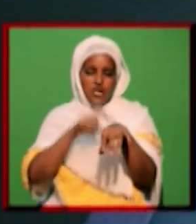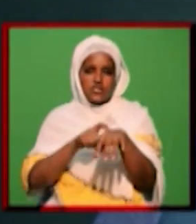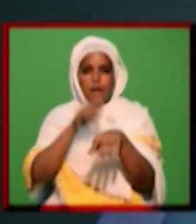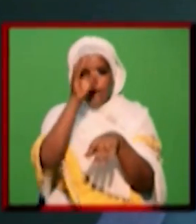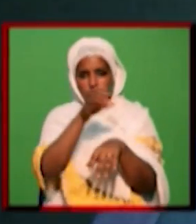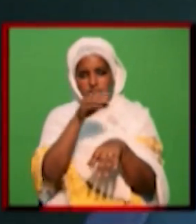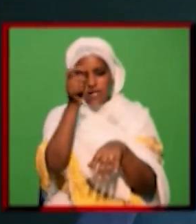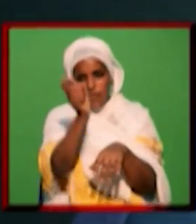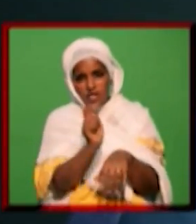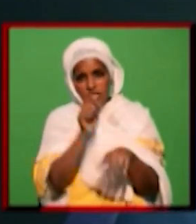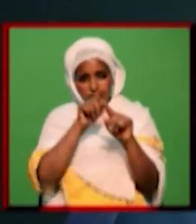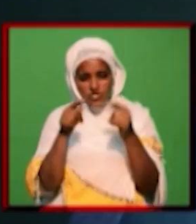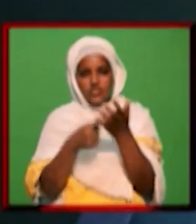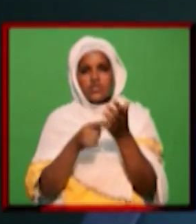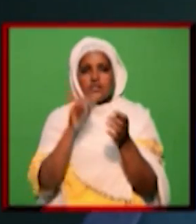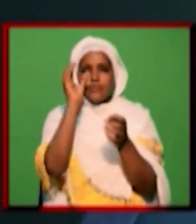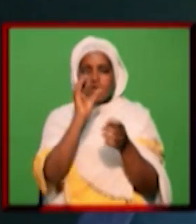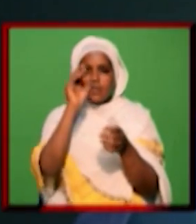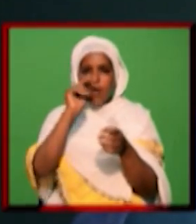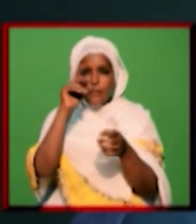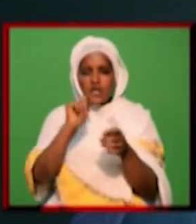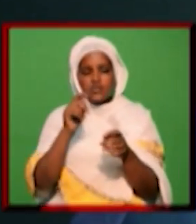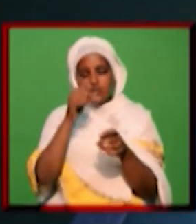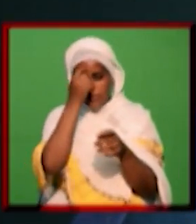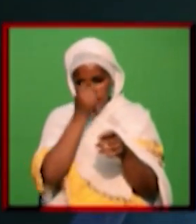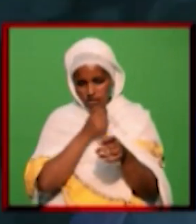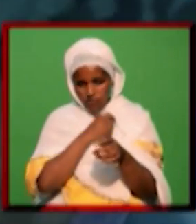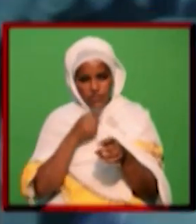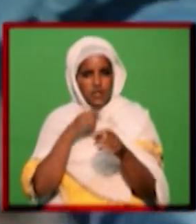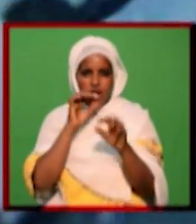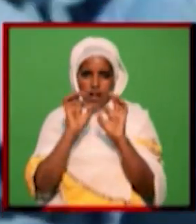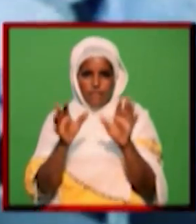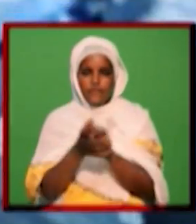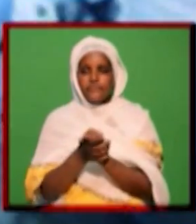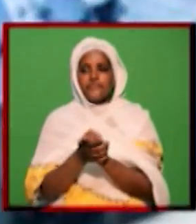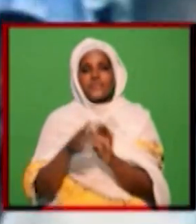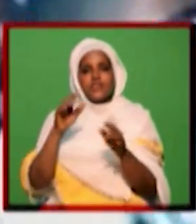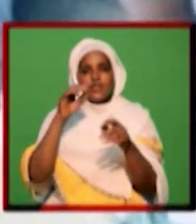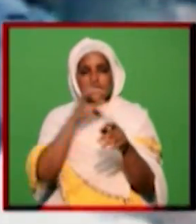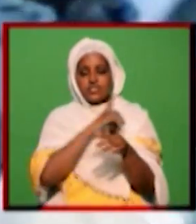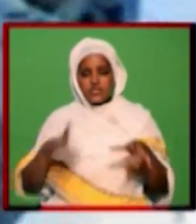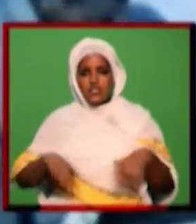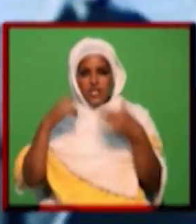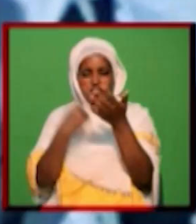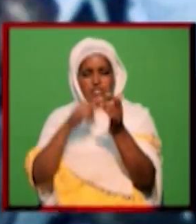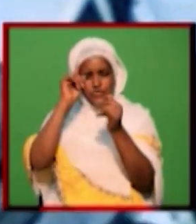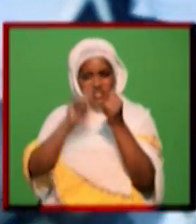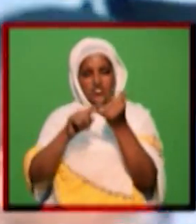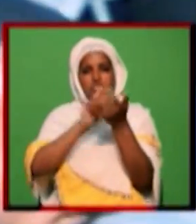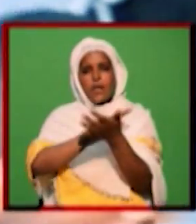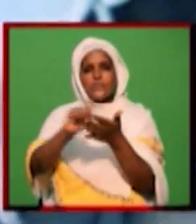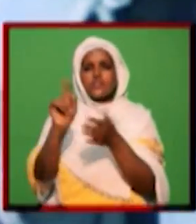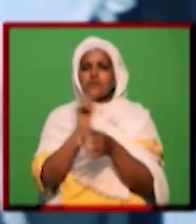ጊዜ ነው መስቀል መሳለም እንጂ በሕማማት መስቀል መሳለም የለም። ምእመናን ይህንን የመጨረሻ